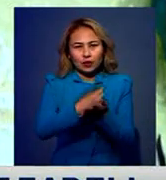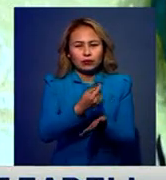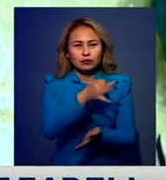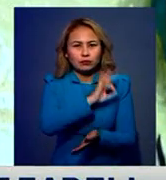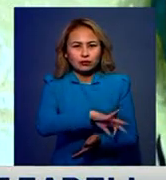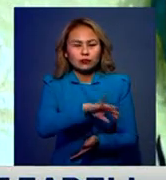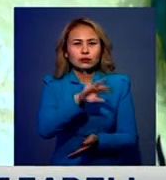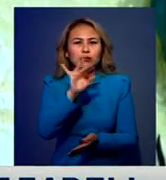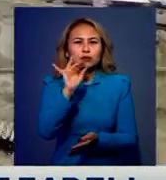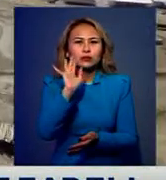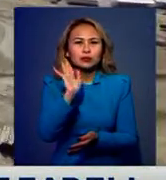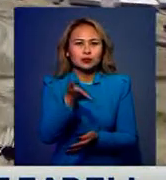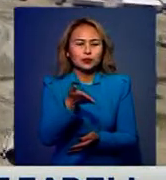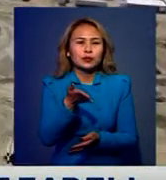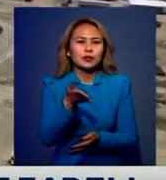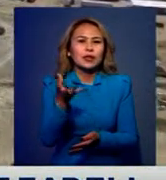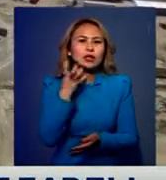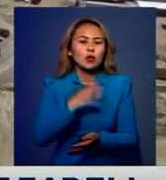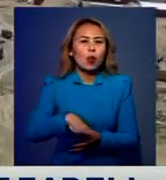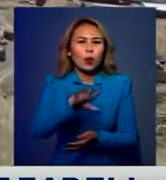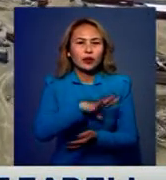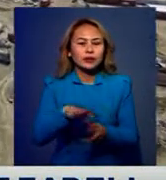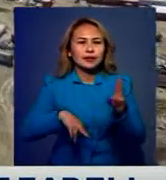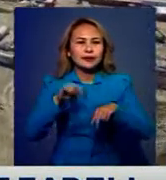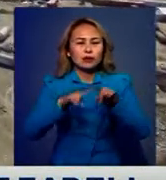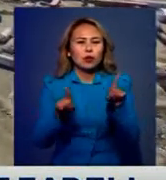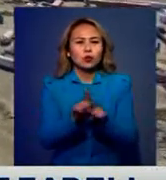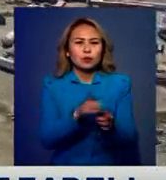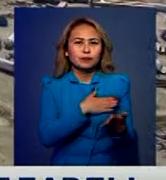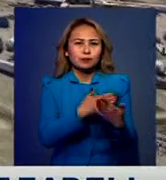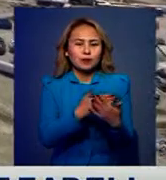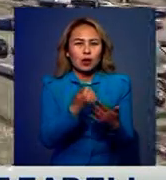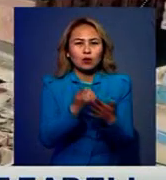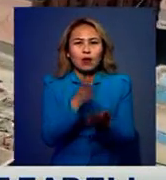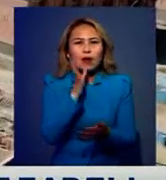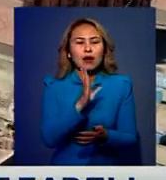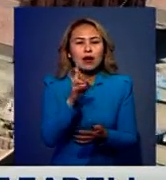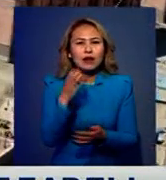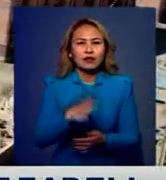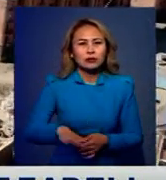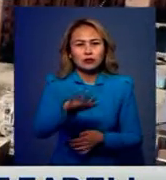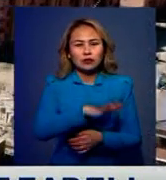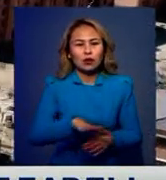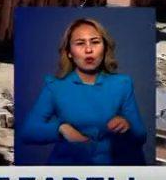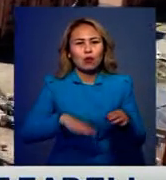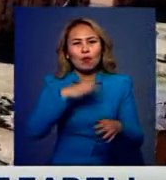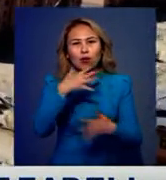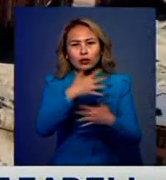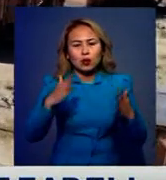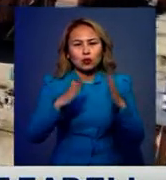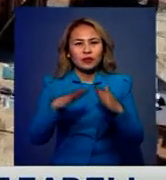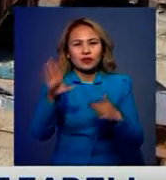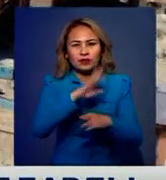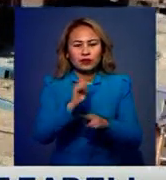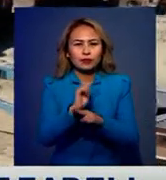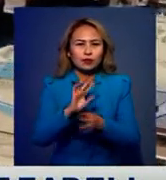тиімді болады. Қызылорда өңірінде құрылыс тағарқын алған. Қаланың сол жағалауында қазір көп қабатты тұрғын үйлер жарыса бой көтеріп